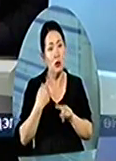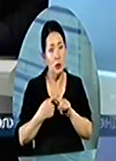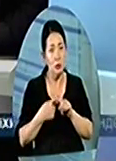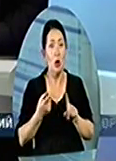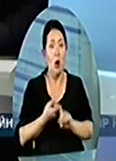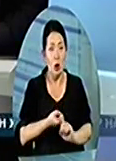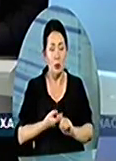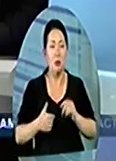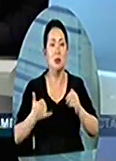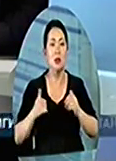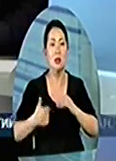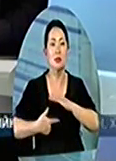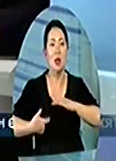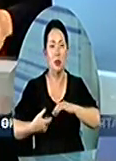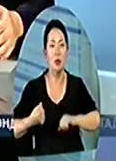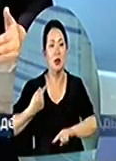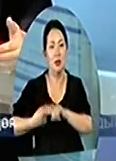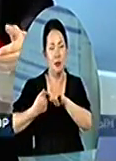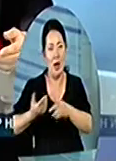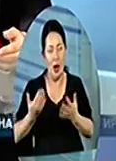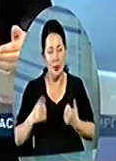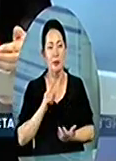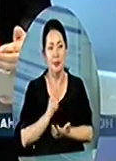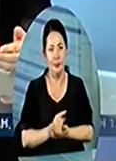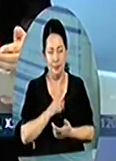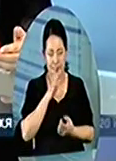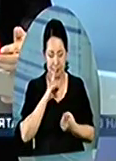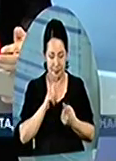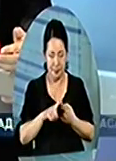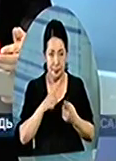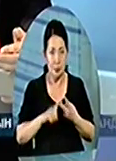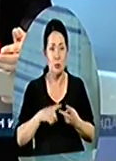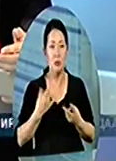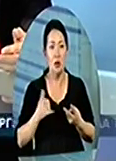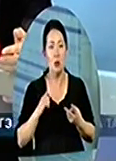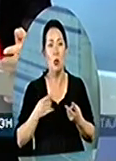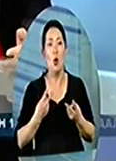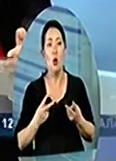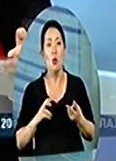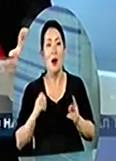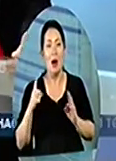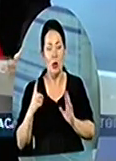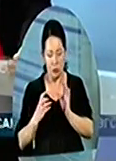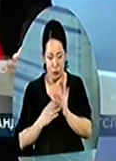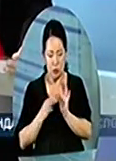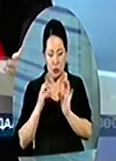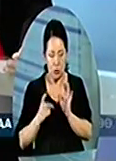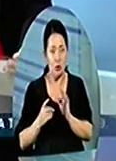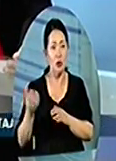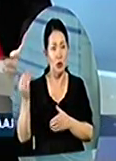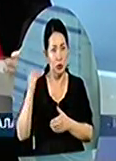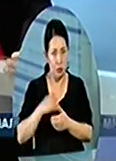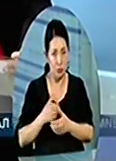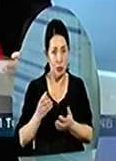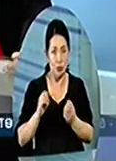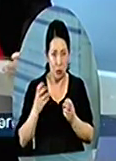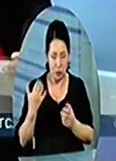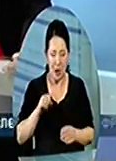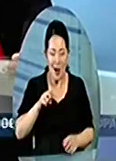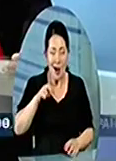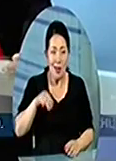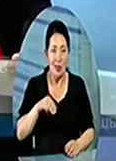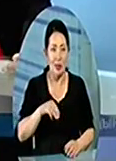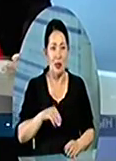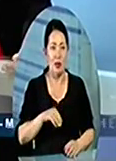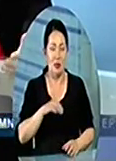татварыг нэмэгдүүлэх асуудлыг, за зарим нэг нь 2019 оноос хэрэгжих ёстой байсан. Жишээл алтны алтмал ашигласны